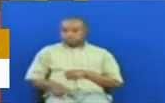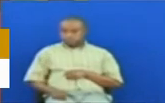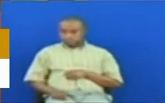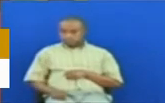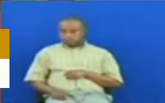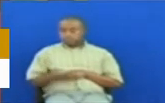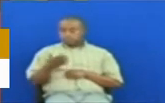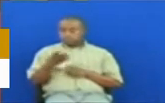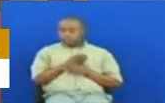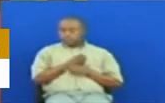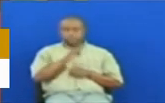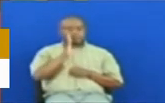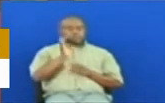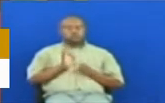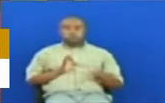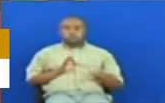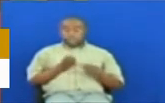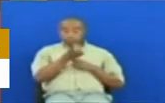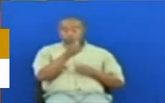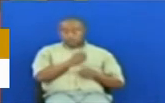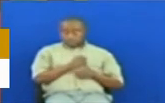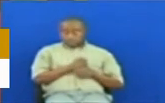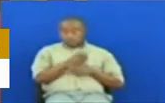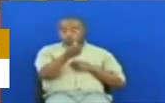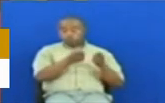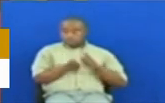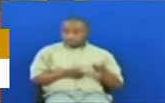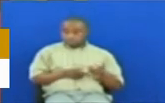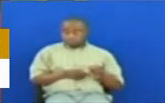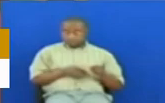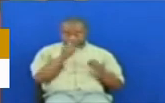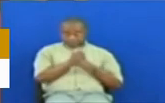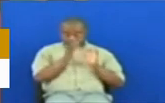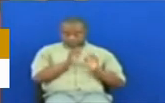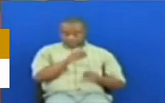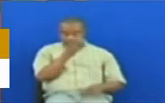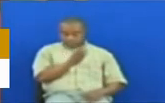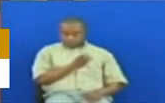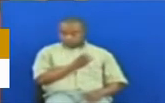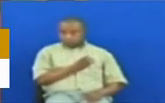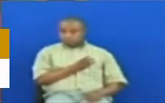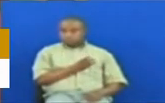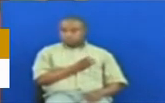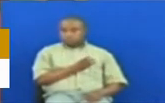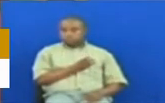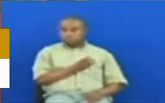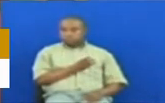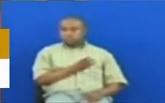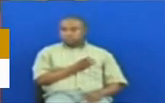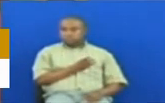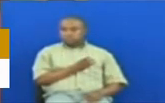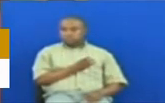Tumepata kijana mzuri, amepewa kazi ya DG, kaperform vizuri miaka mitatu. Lakini hichi